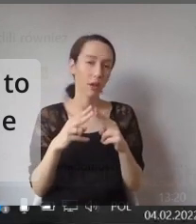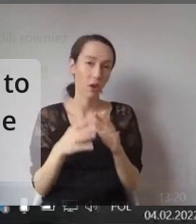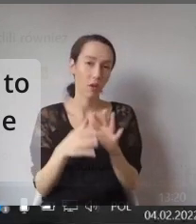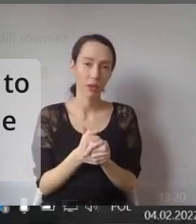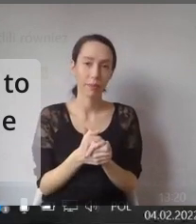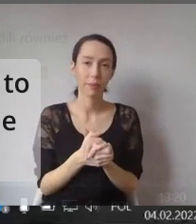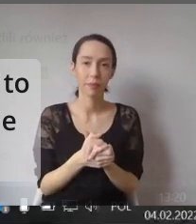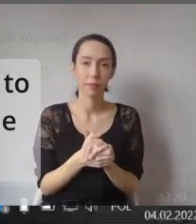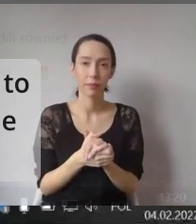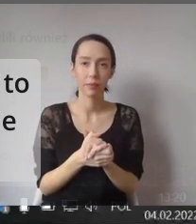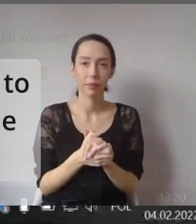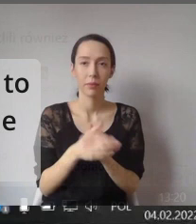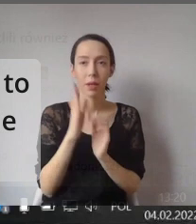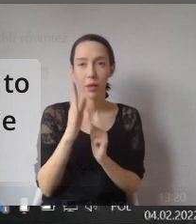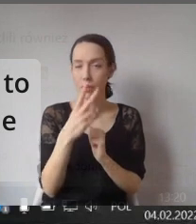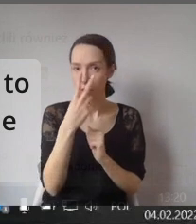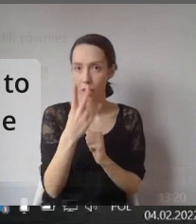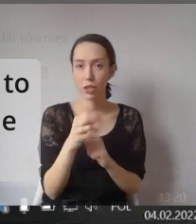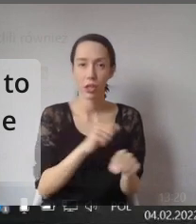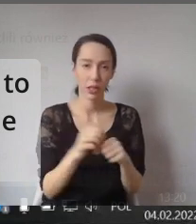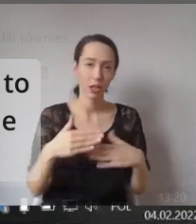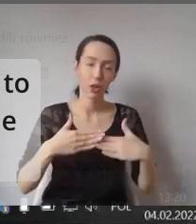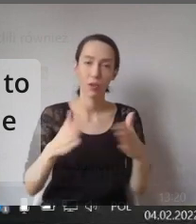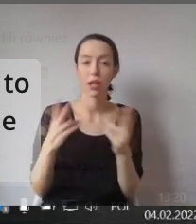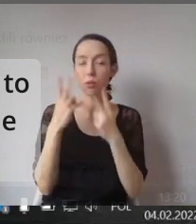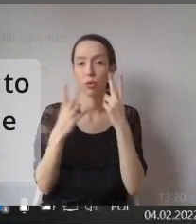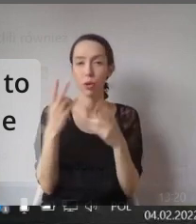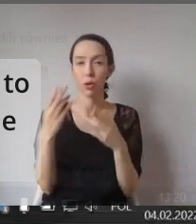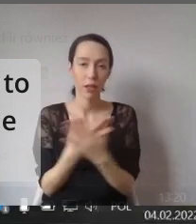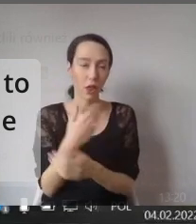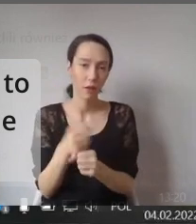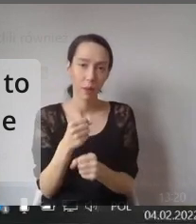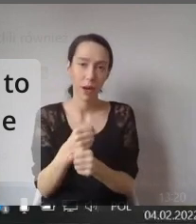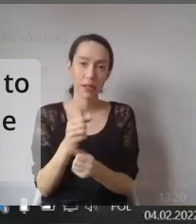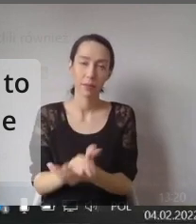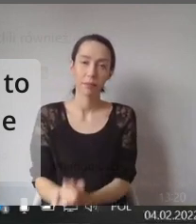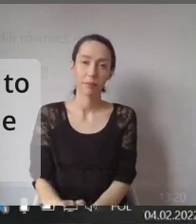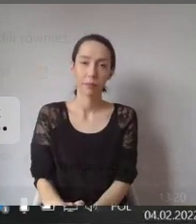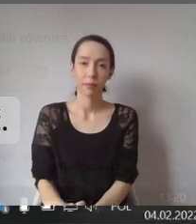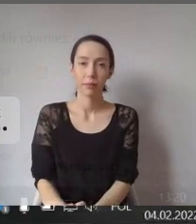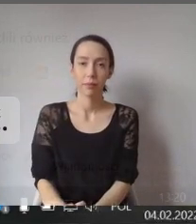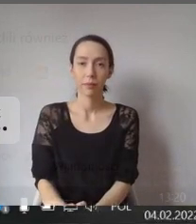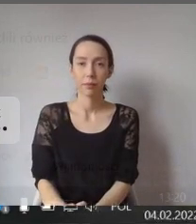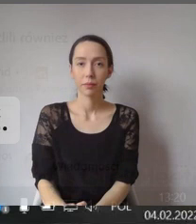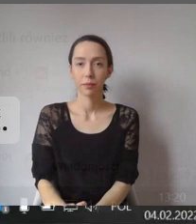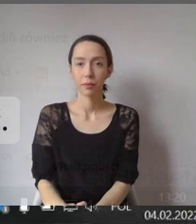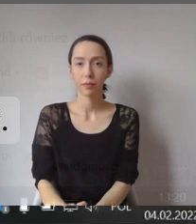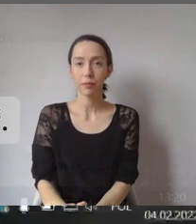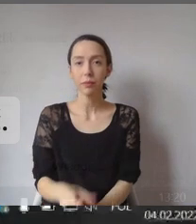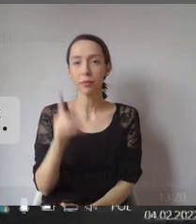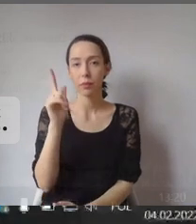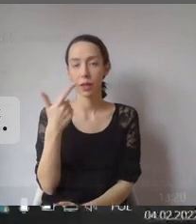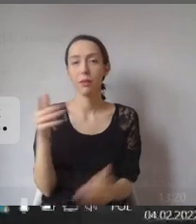to znaczy będą widzieć, że jesteście otwarci na poszukiwanie nowej pracy. Także to są te dwie